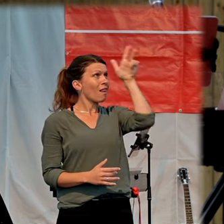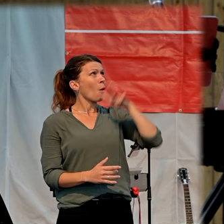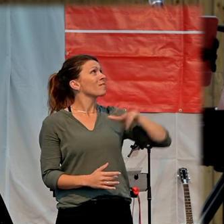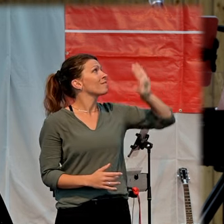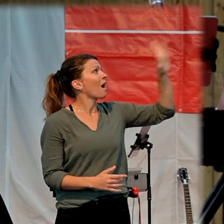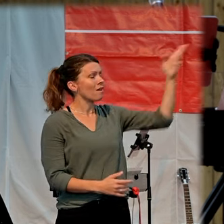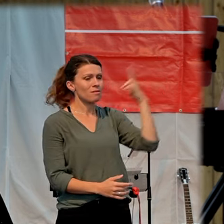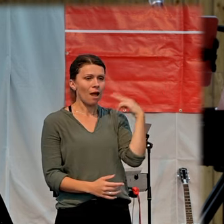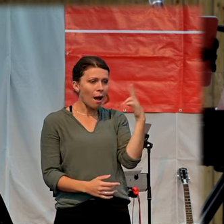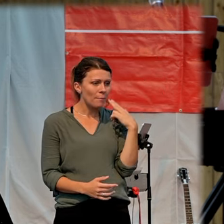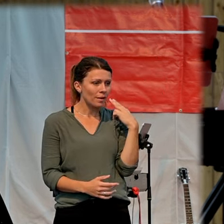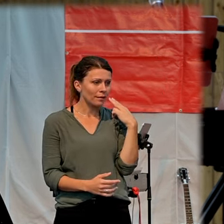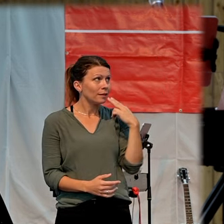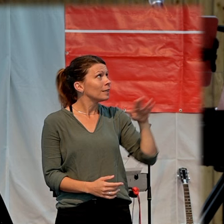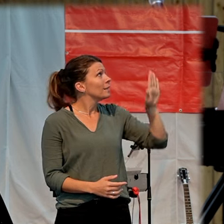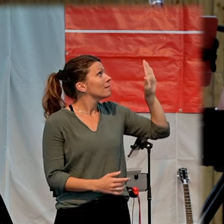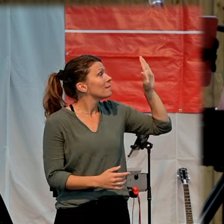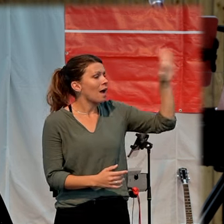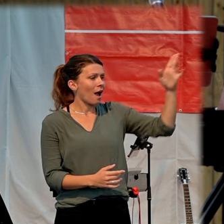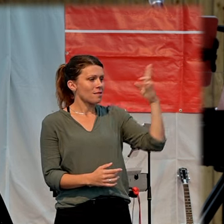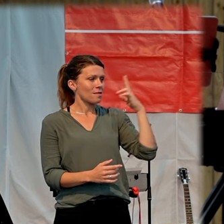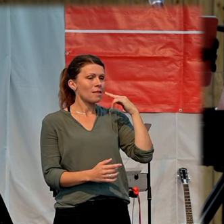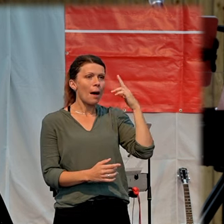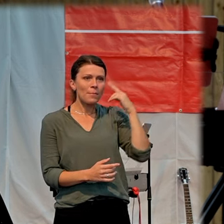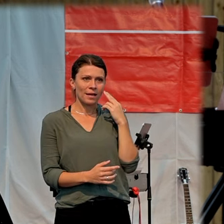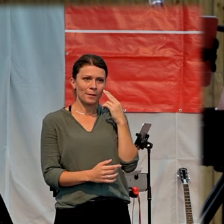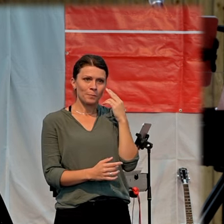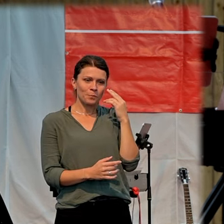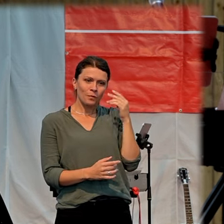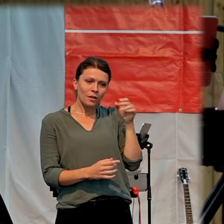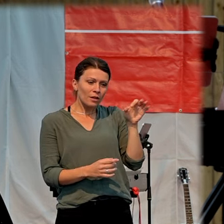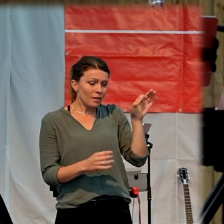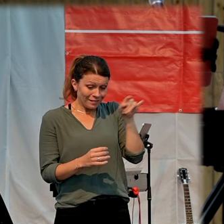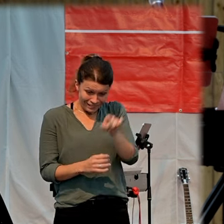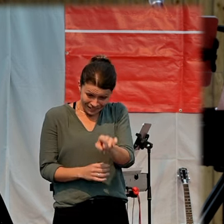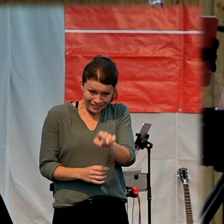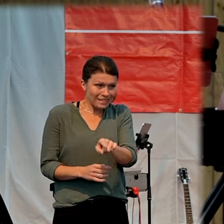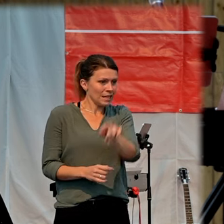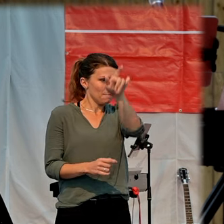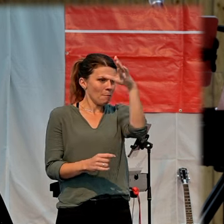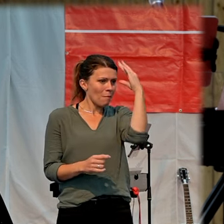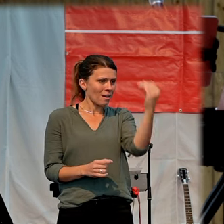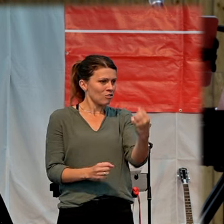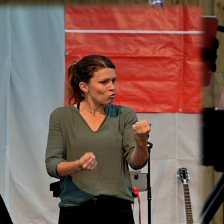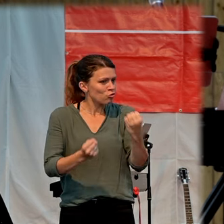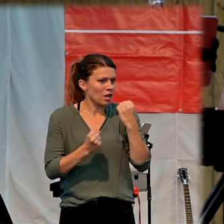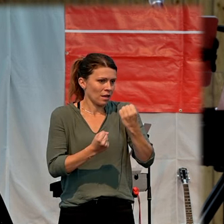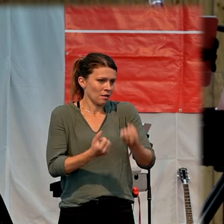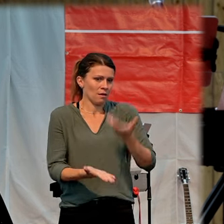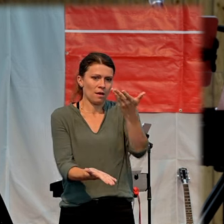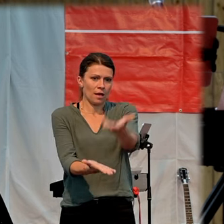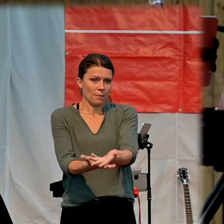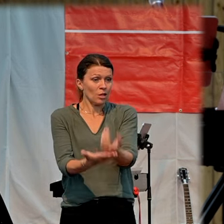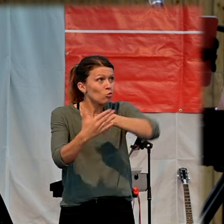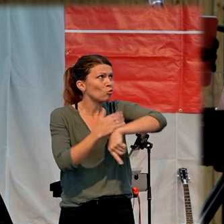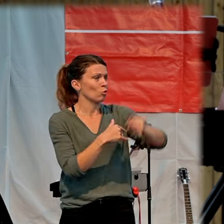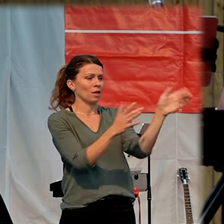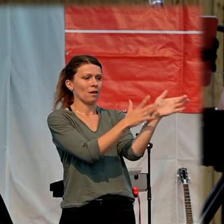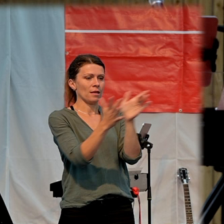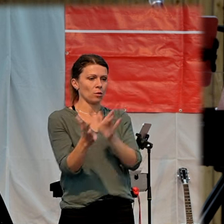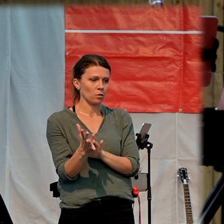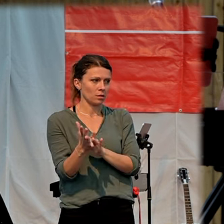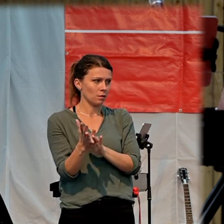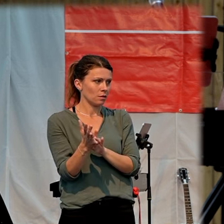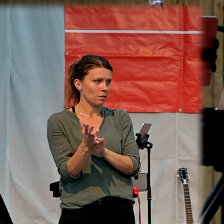Namen hat sein Name diesen, den ihr hier seht und kennt, stark gemacht. Und der durch